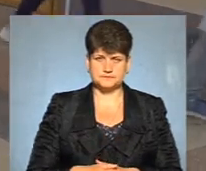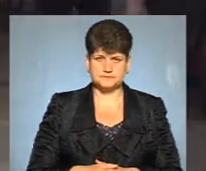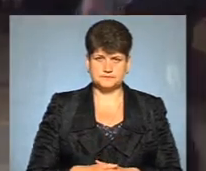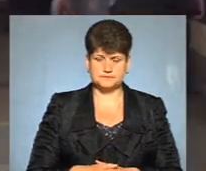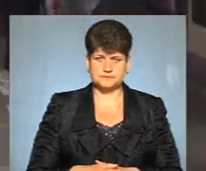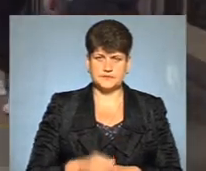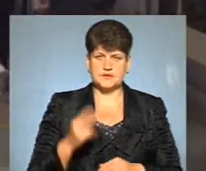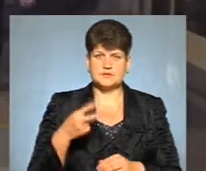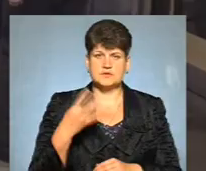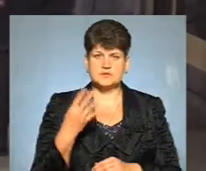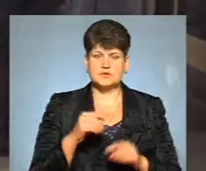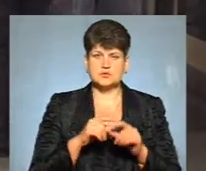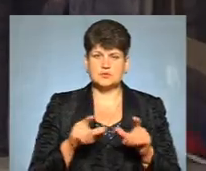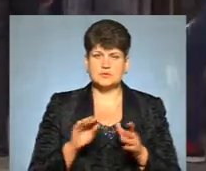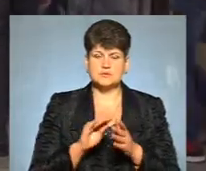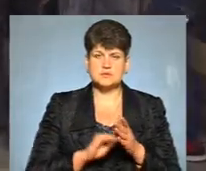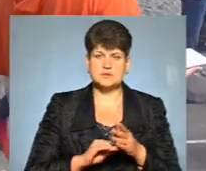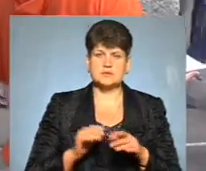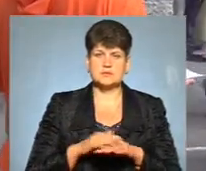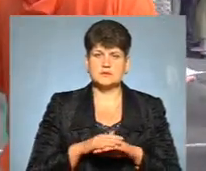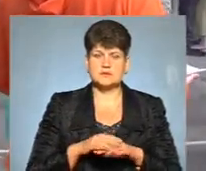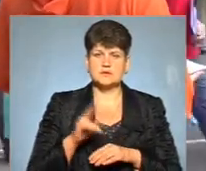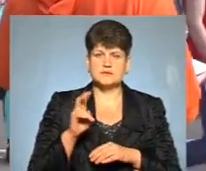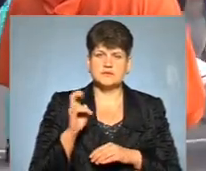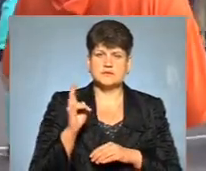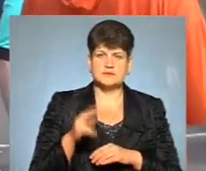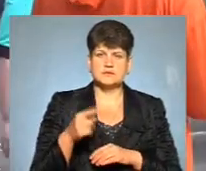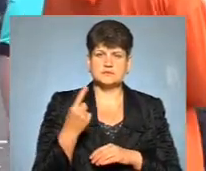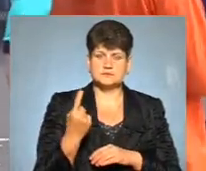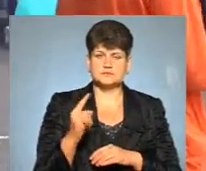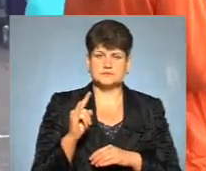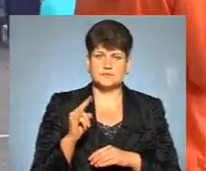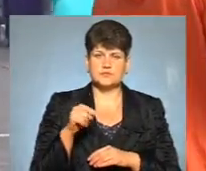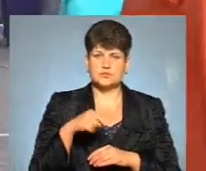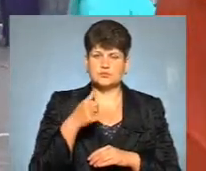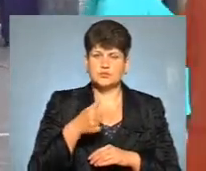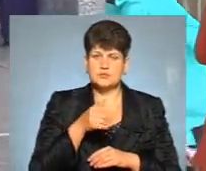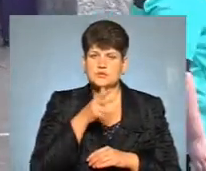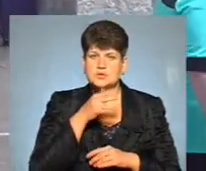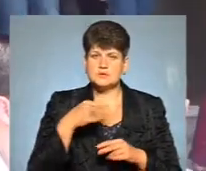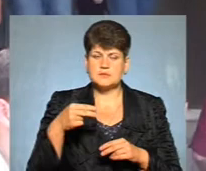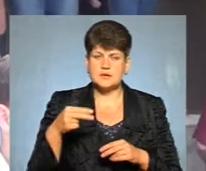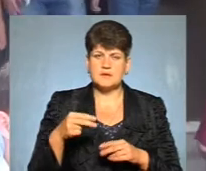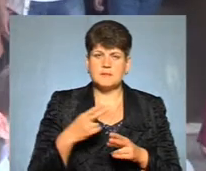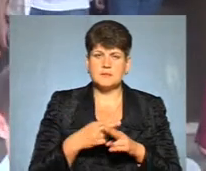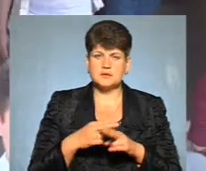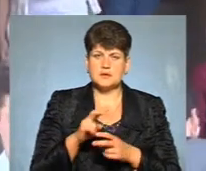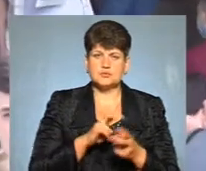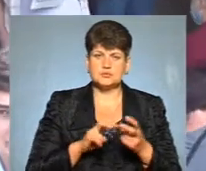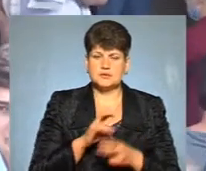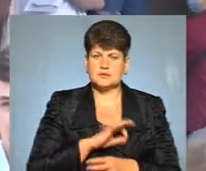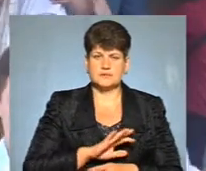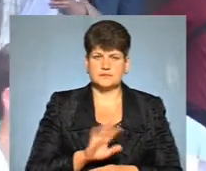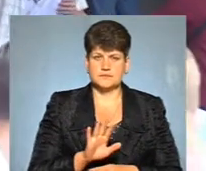У 24-й школі складали тести з математики 221 учасник. Цього року під час перерви металошукач не